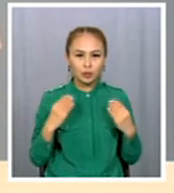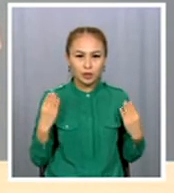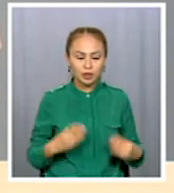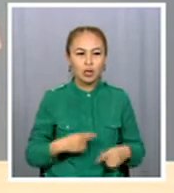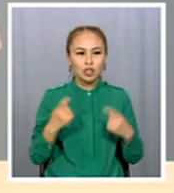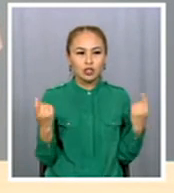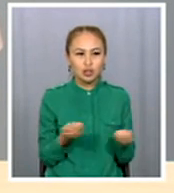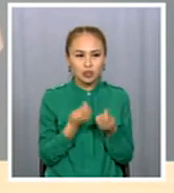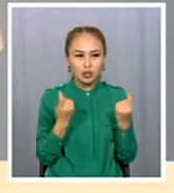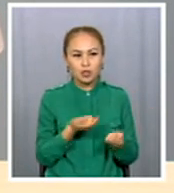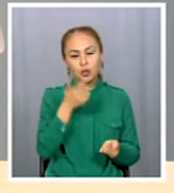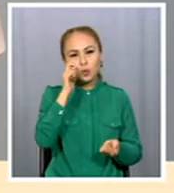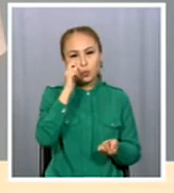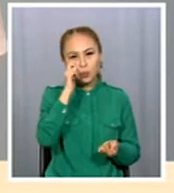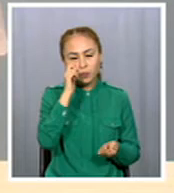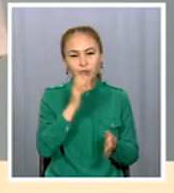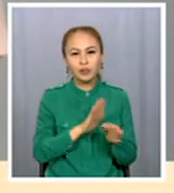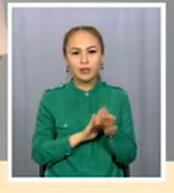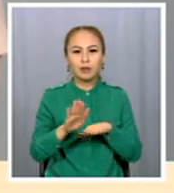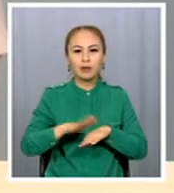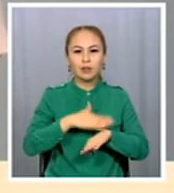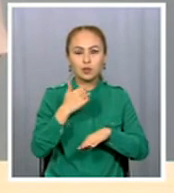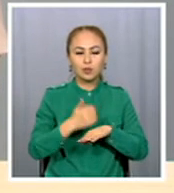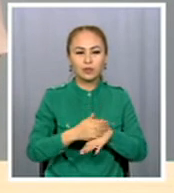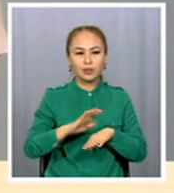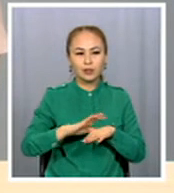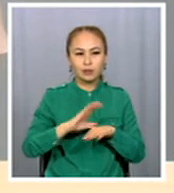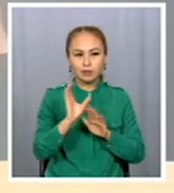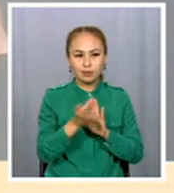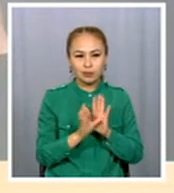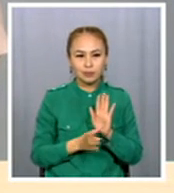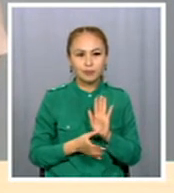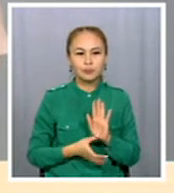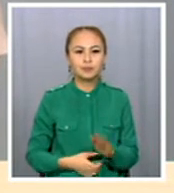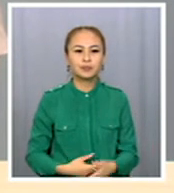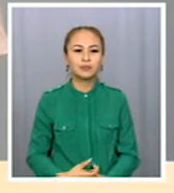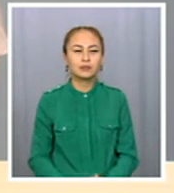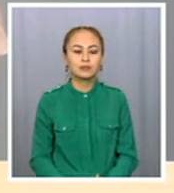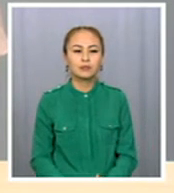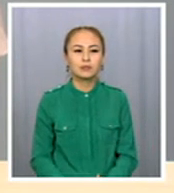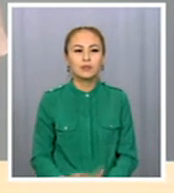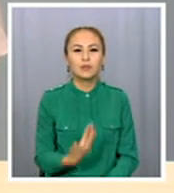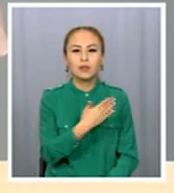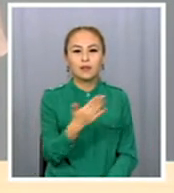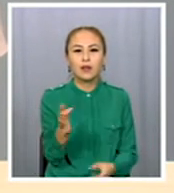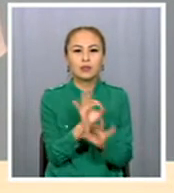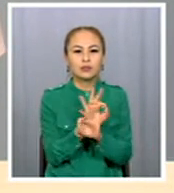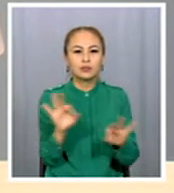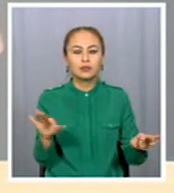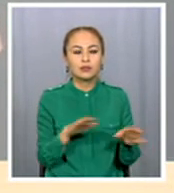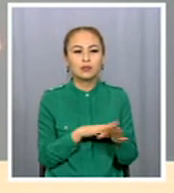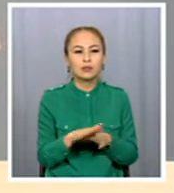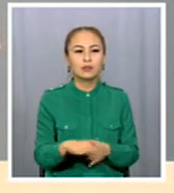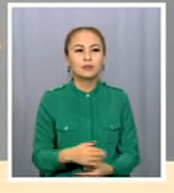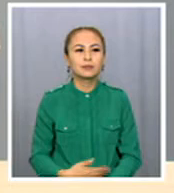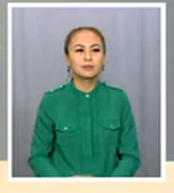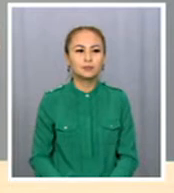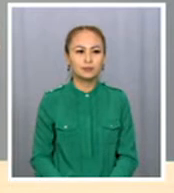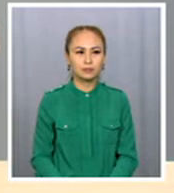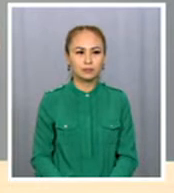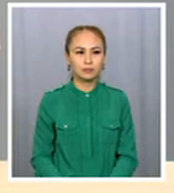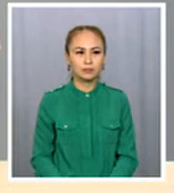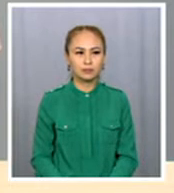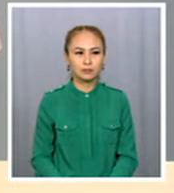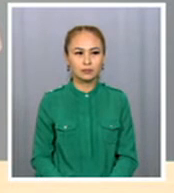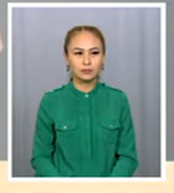куртки, джинсы, туфли, кроссовки. Молодцы! Вы замечательно справились с заданием.